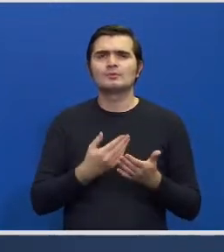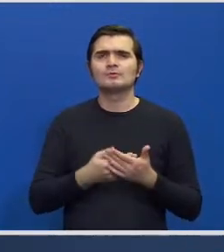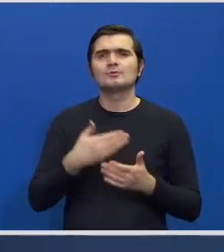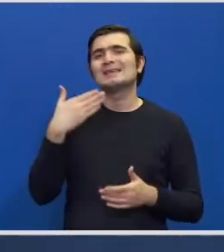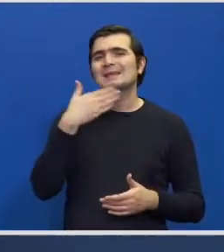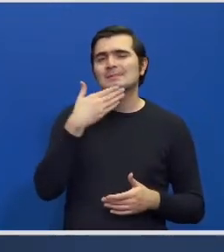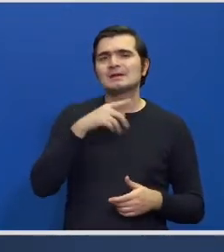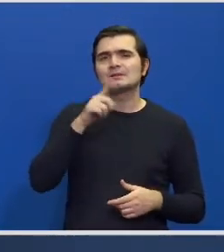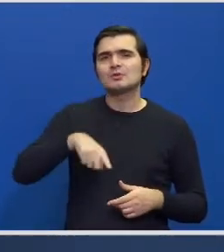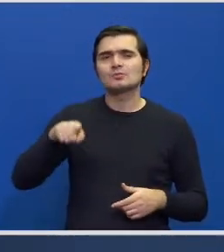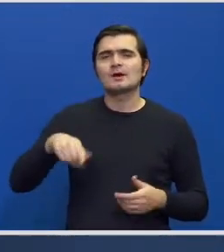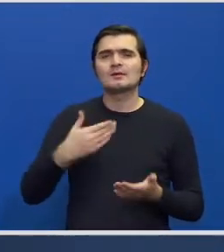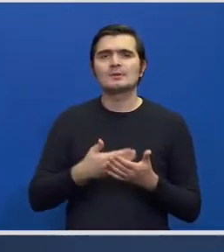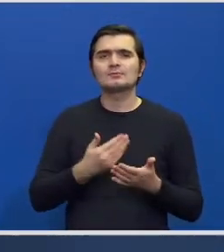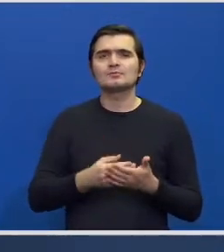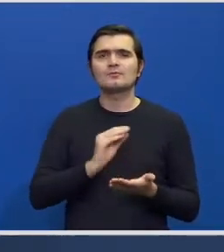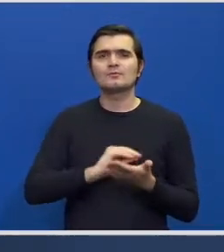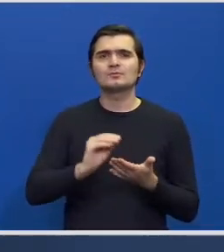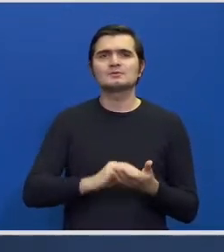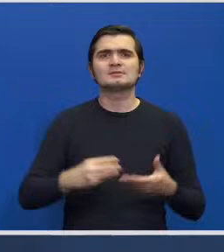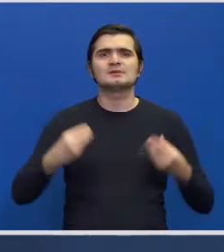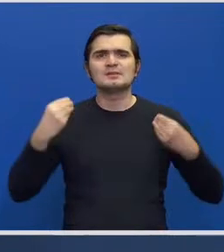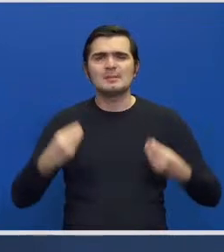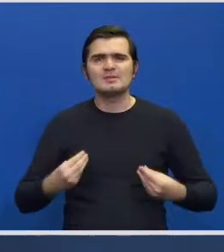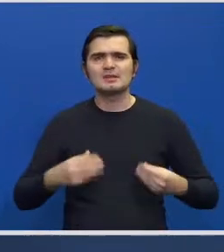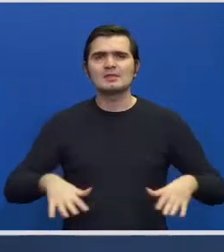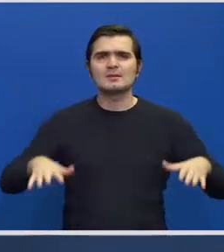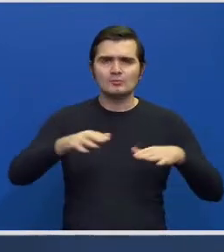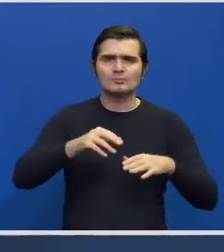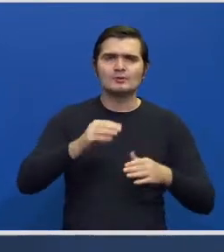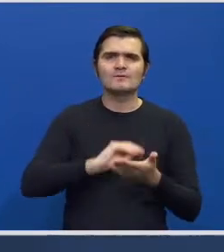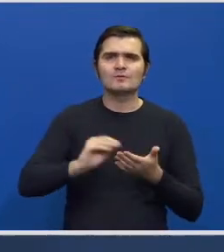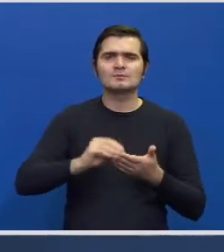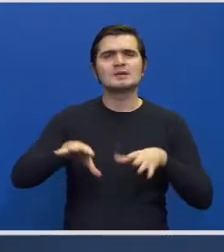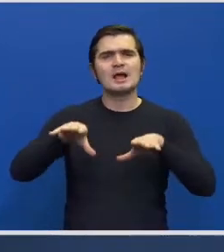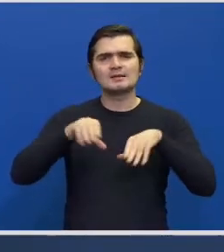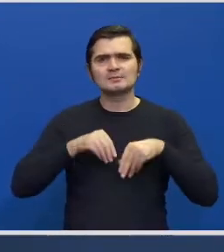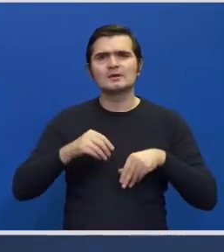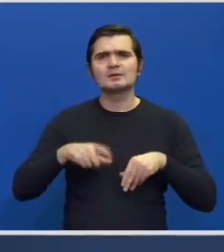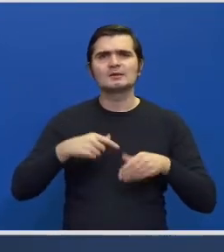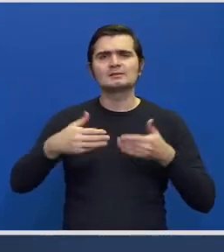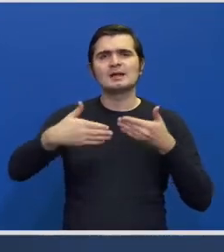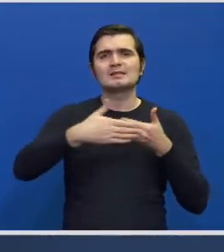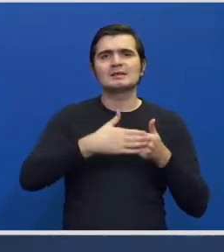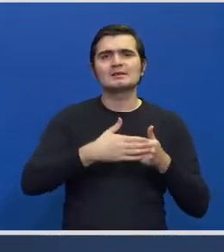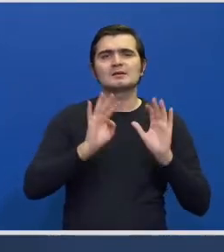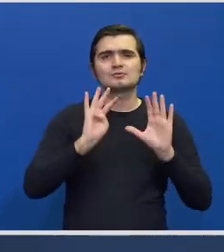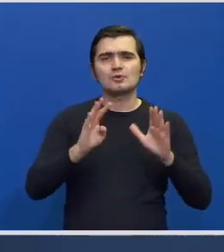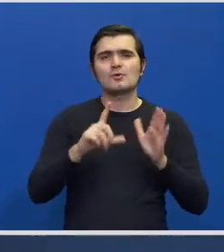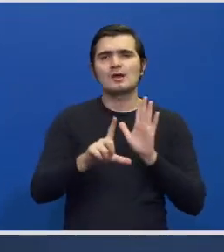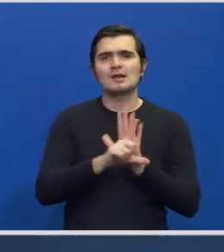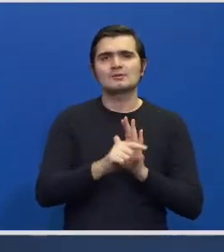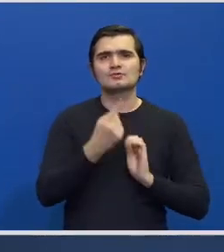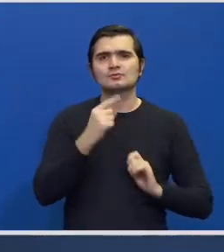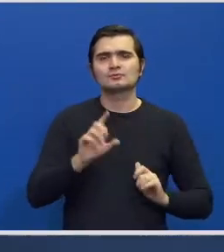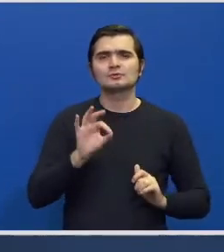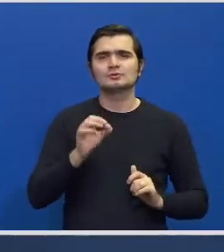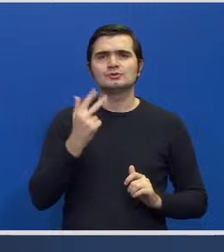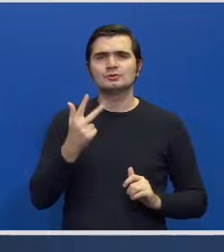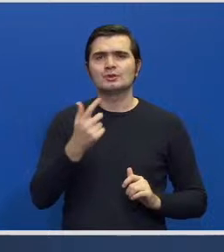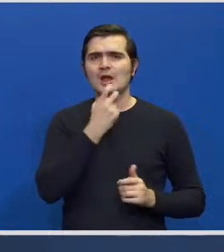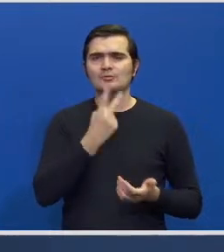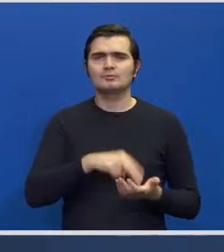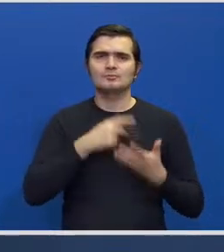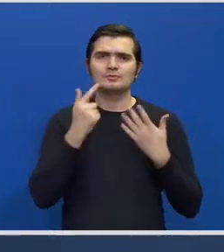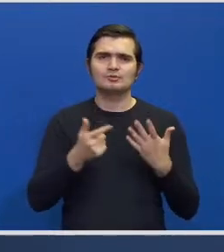decembrie 2022 a indemnizațiilor lunare pentru funcțiile de demnitate publică și funcțiile asimilate la acestora, prevăzute în anexa numărul 9 la